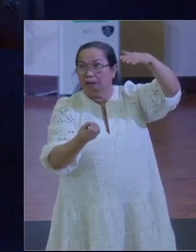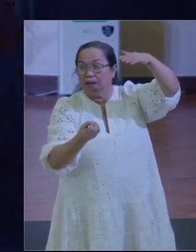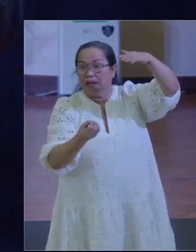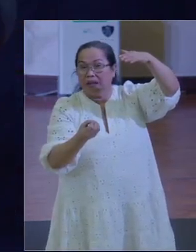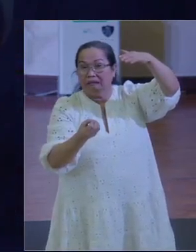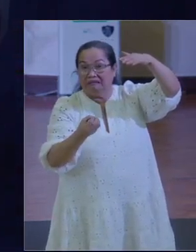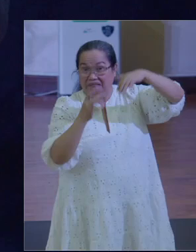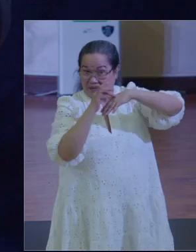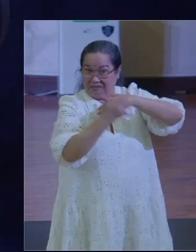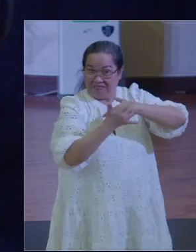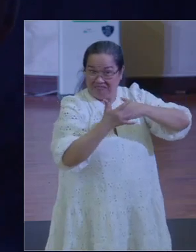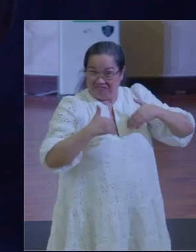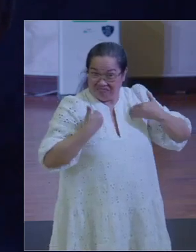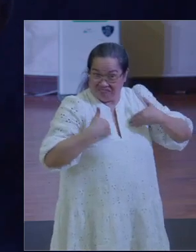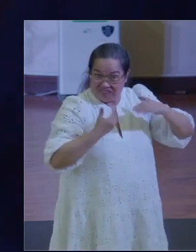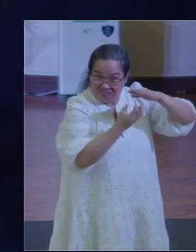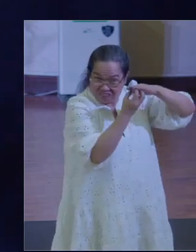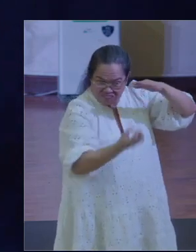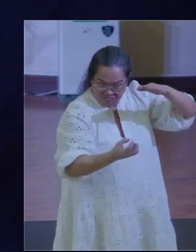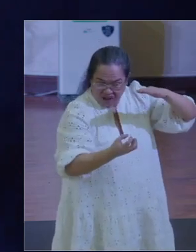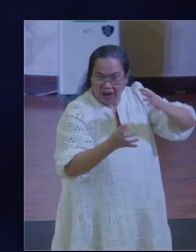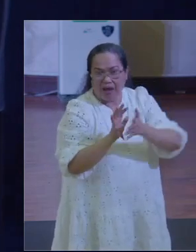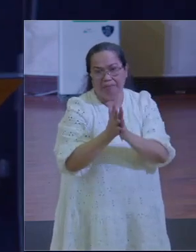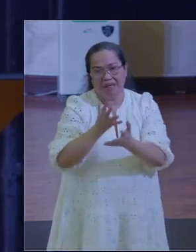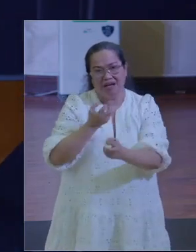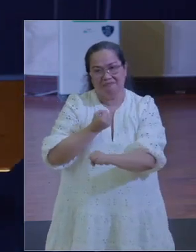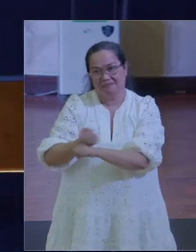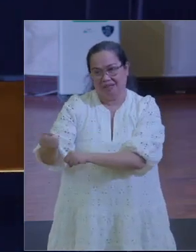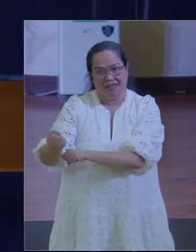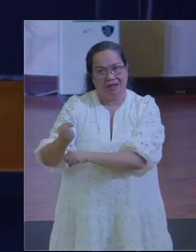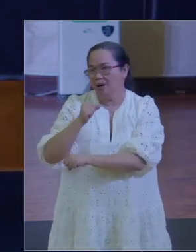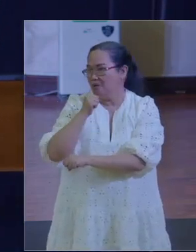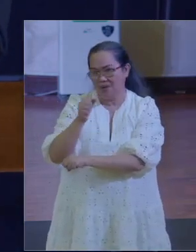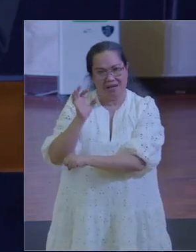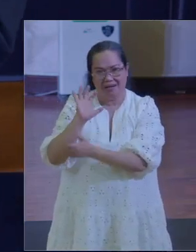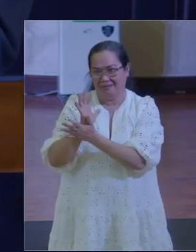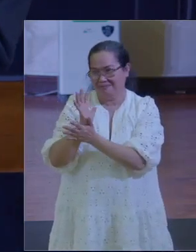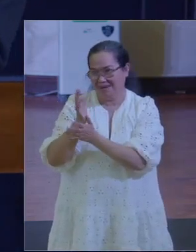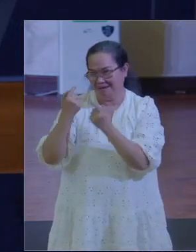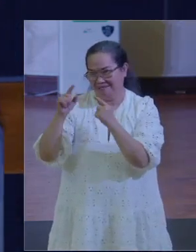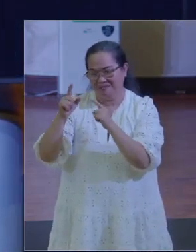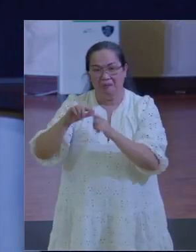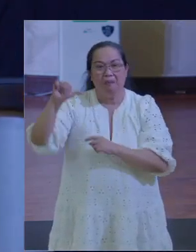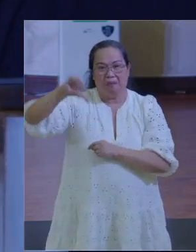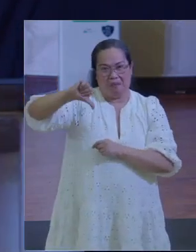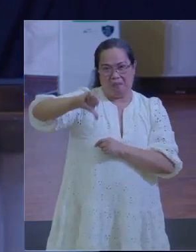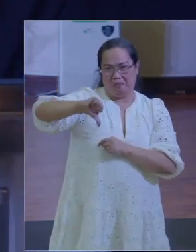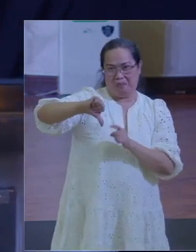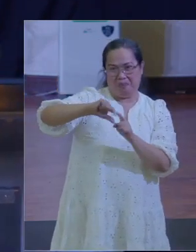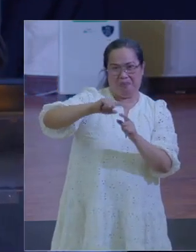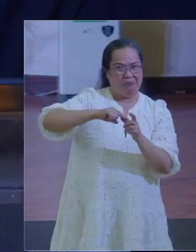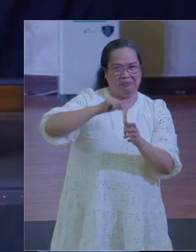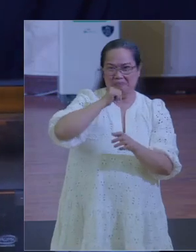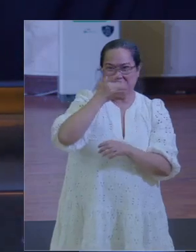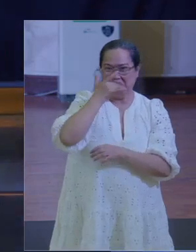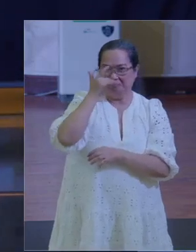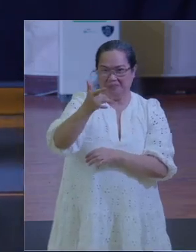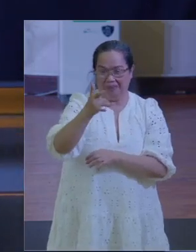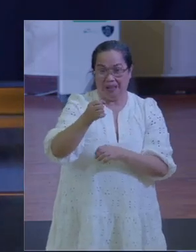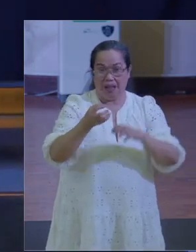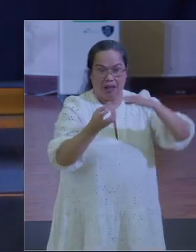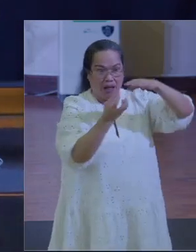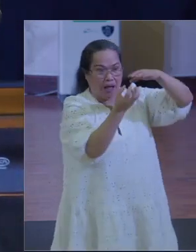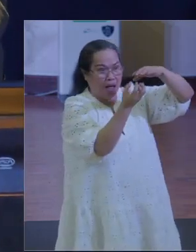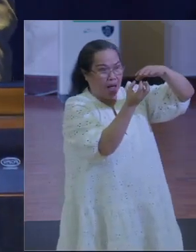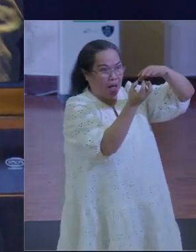too early. Kasi matigas, mapipilitan mong mahinog, mahirap, hindi masarap. Hindi mo rin pwede